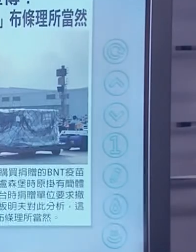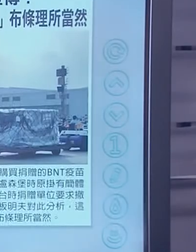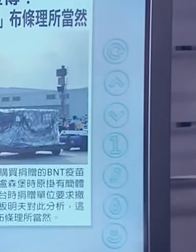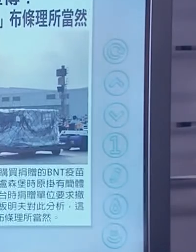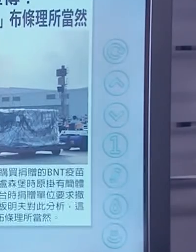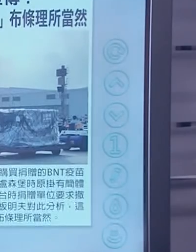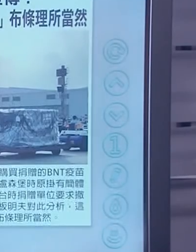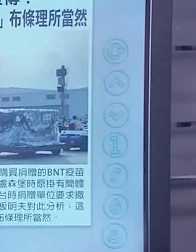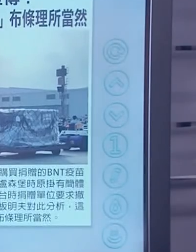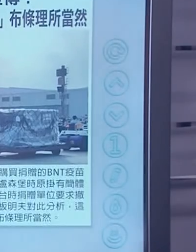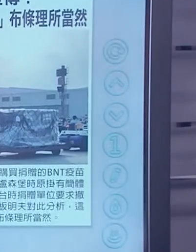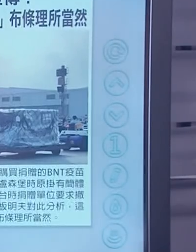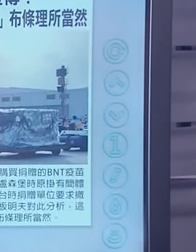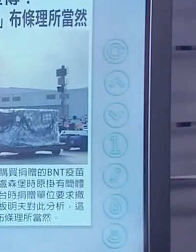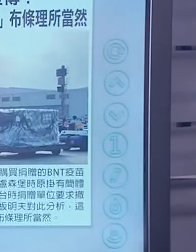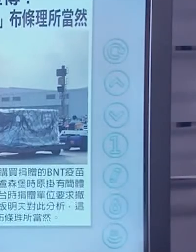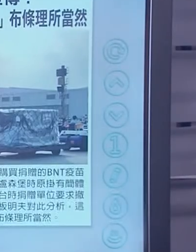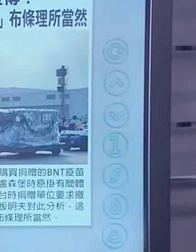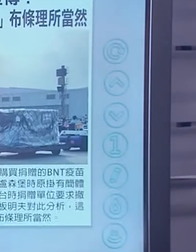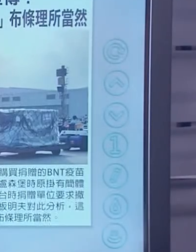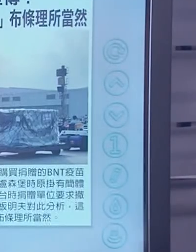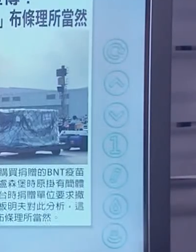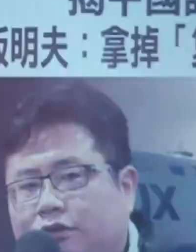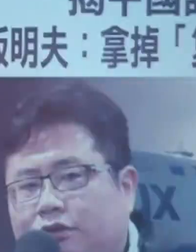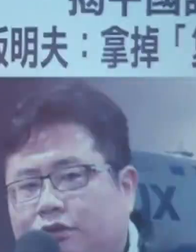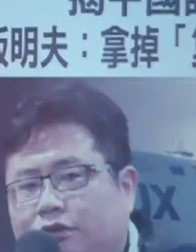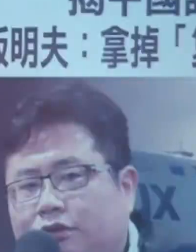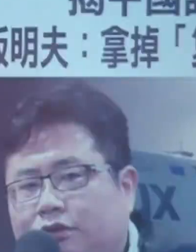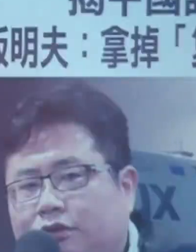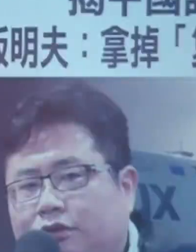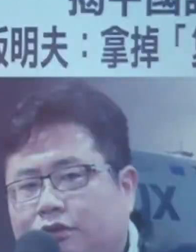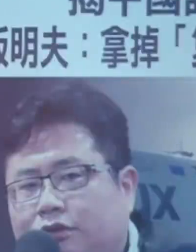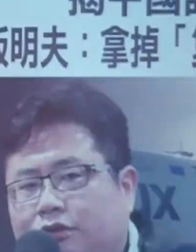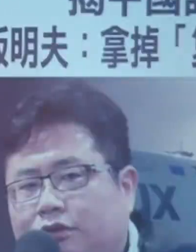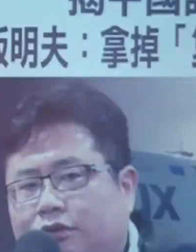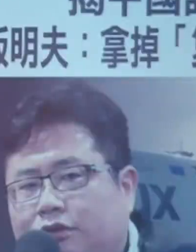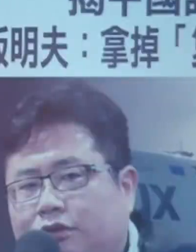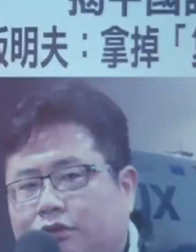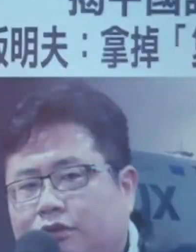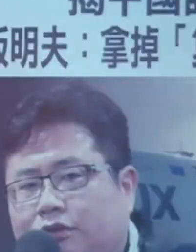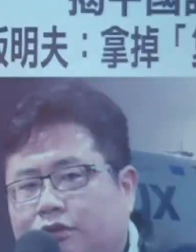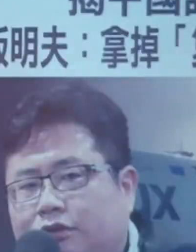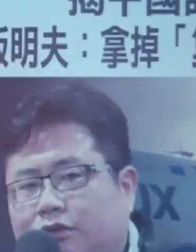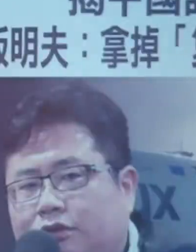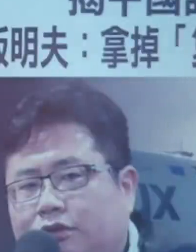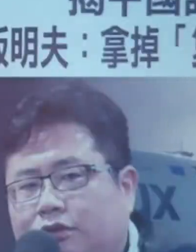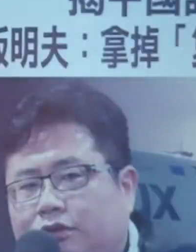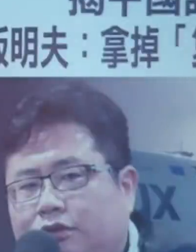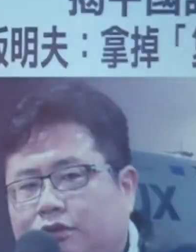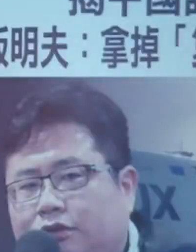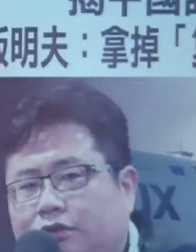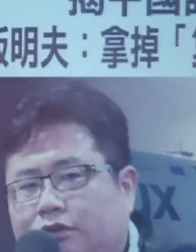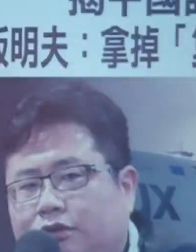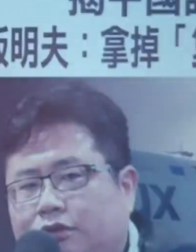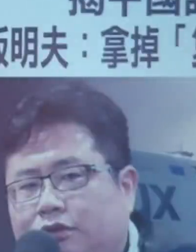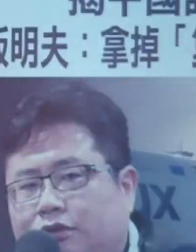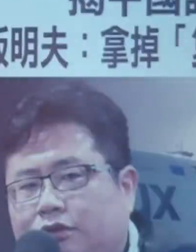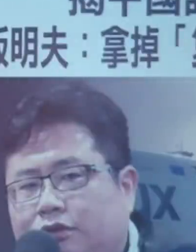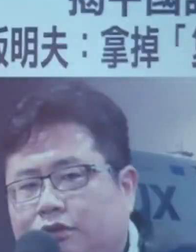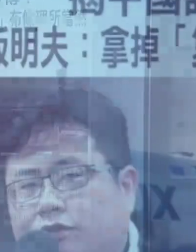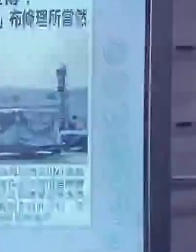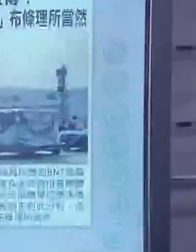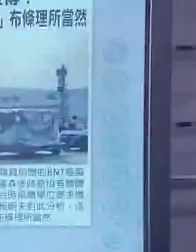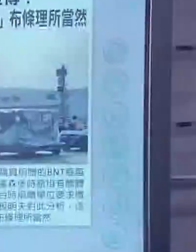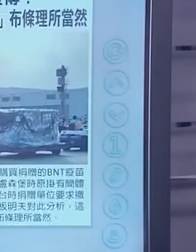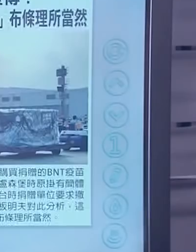些网友来干嘛的？都是来笑国民党的吼。哎，机管你怎么会这个是原厂代理商？你们也搞不清楚吗？根本